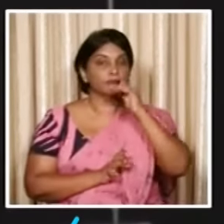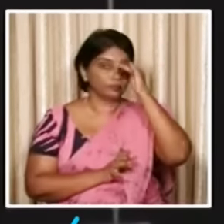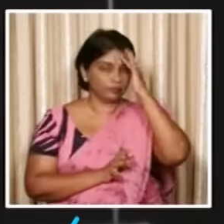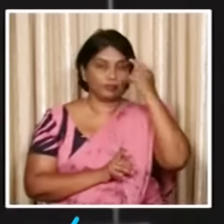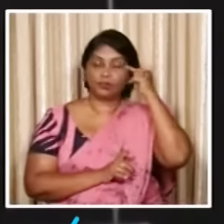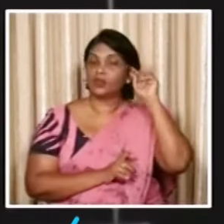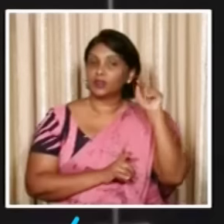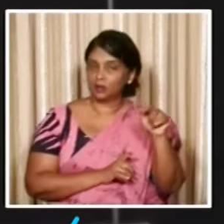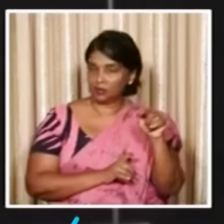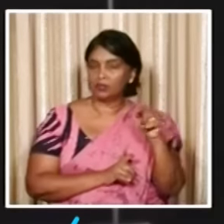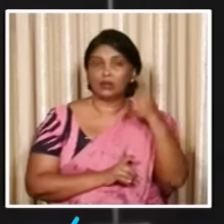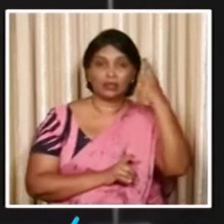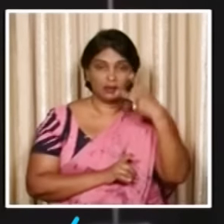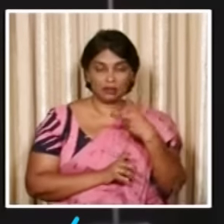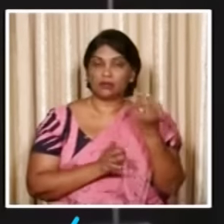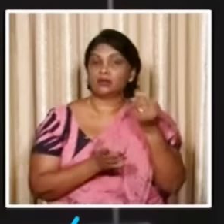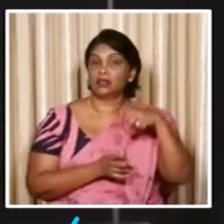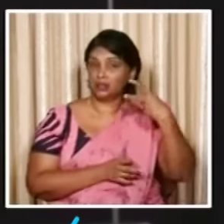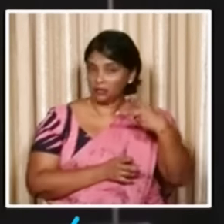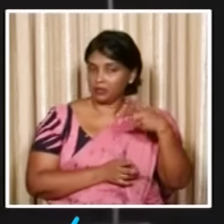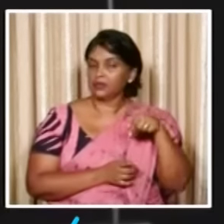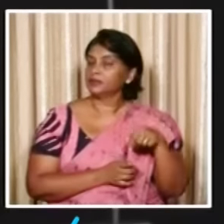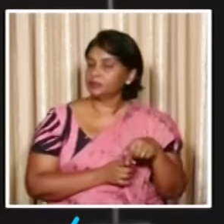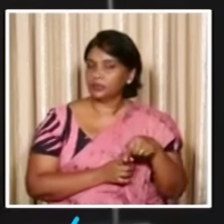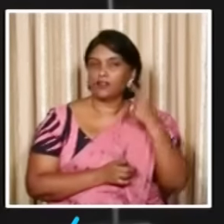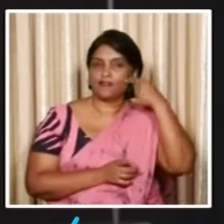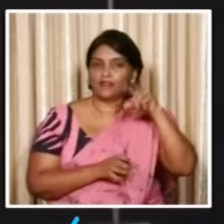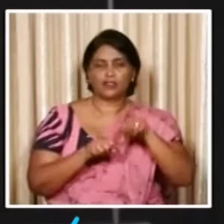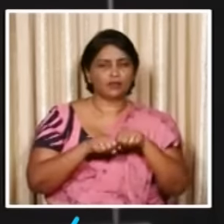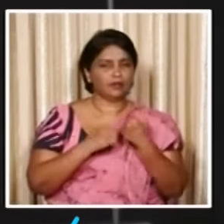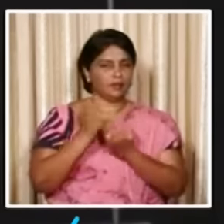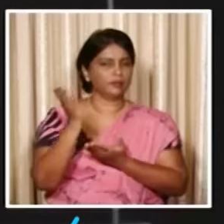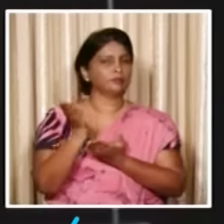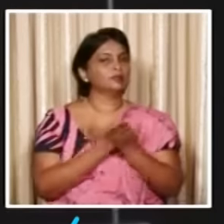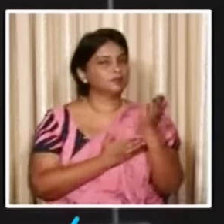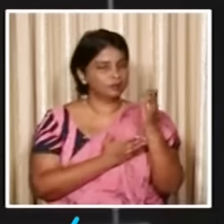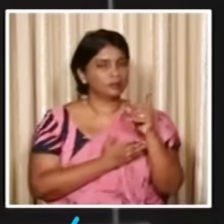2வது நாள் பிரேரணை மீதான விவாதமாக இருந்தாலும், நான் மிக முக்கியமாக